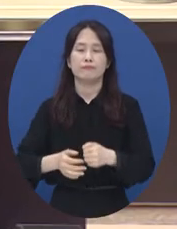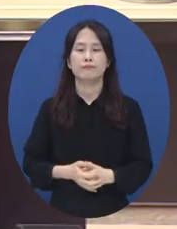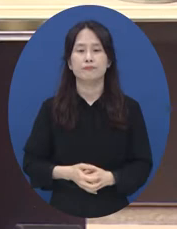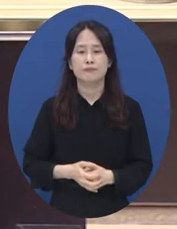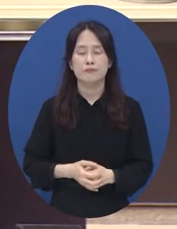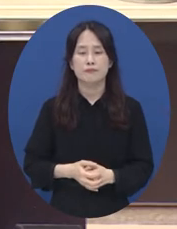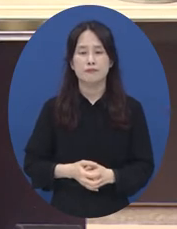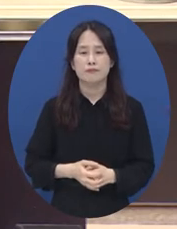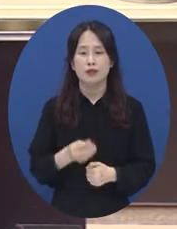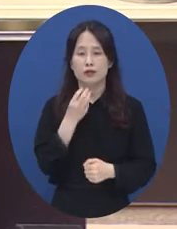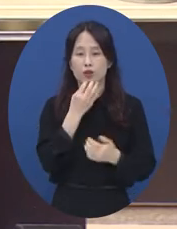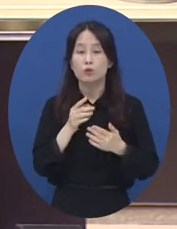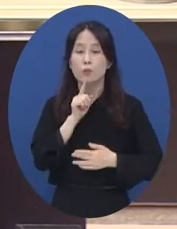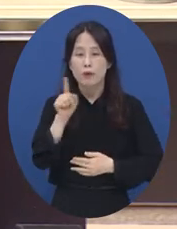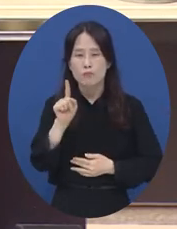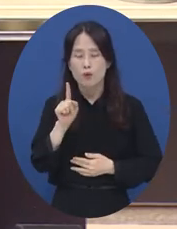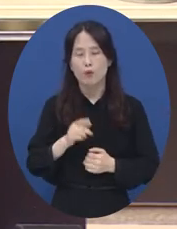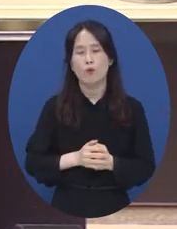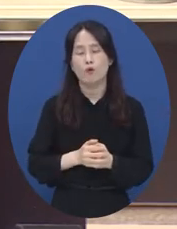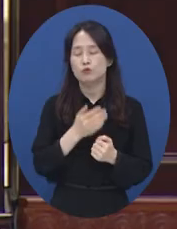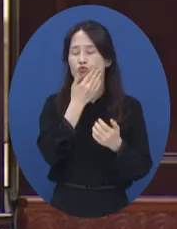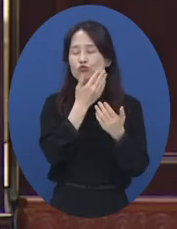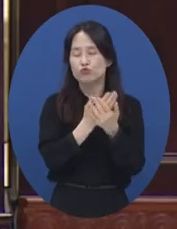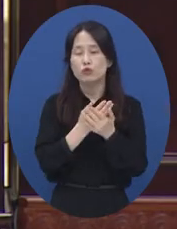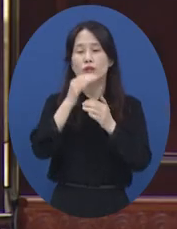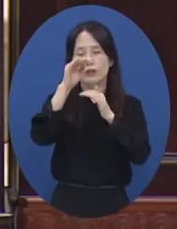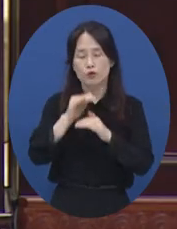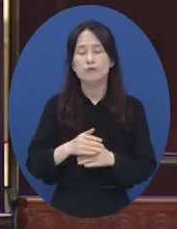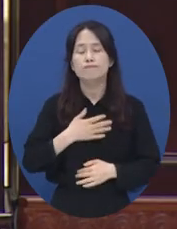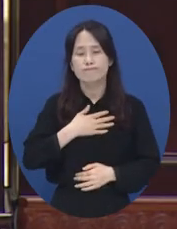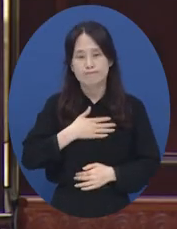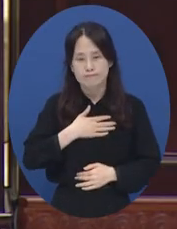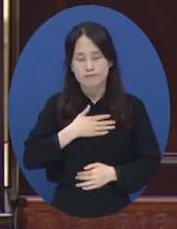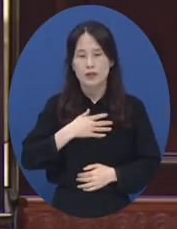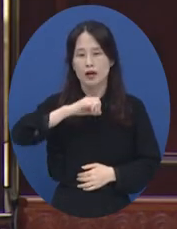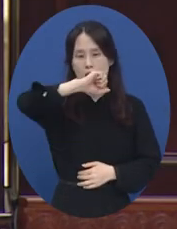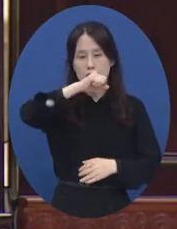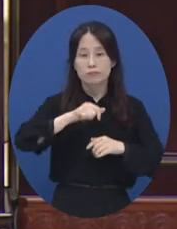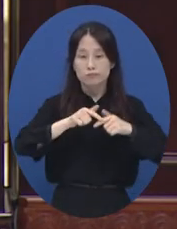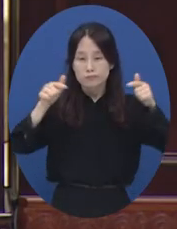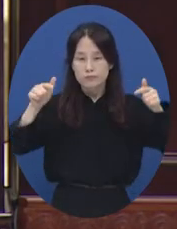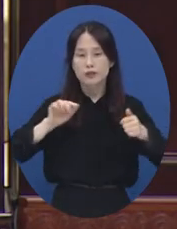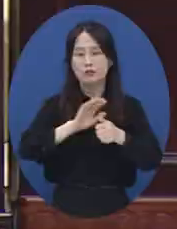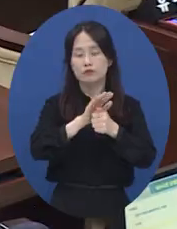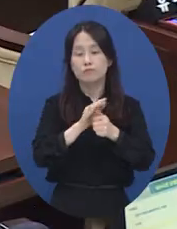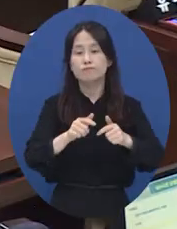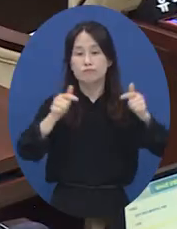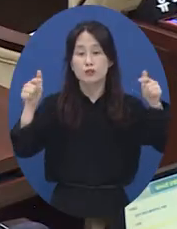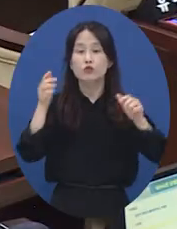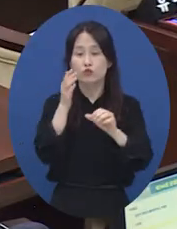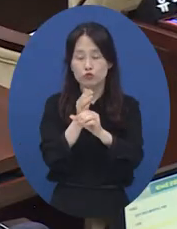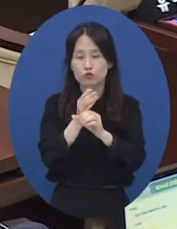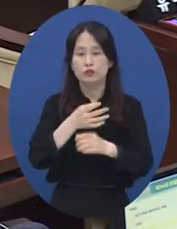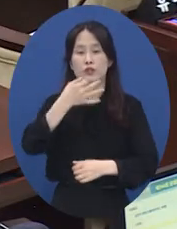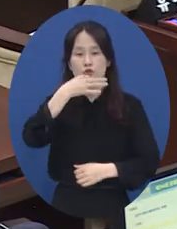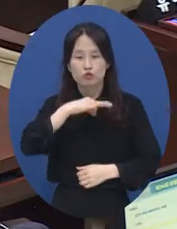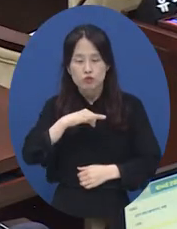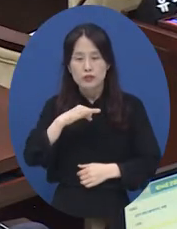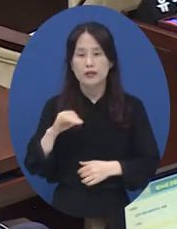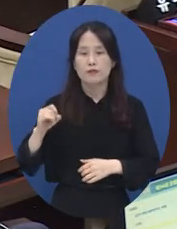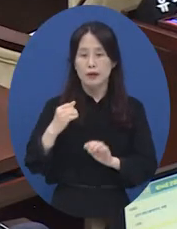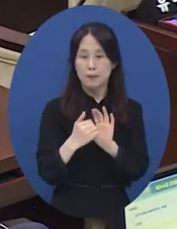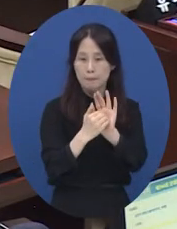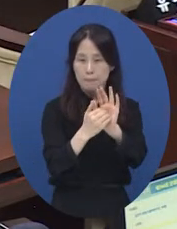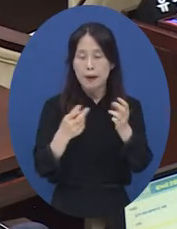이에 대해 도는 현재 엄중한 사안 임을 이식하고 예산 확대와 지원을 눌리고 있다며 효율적 인 방역 정책